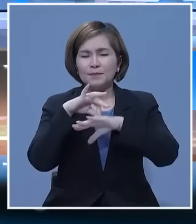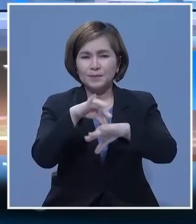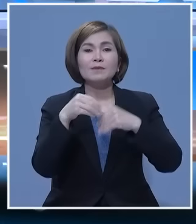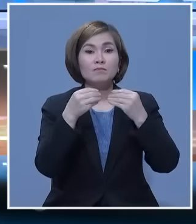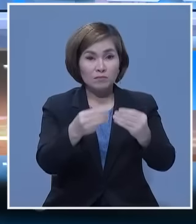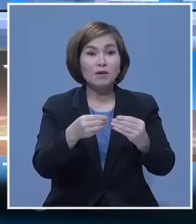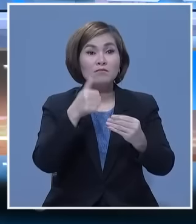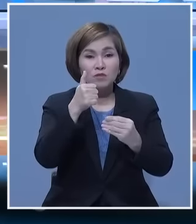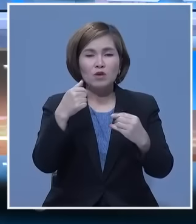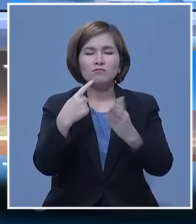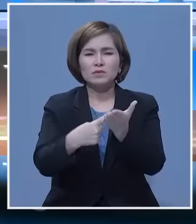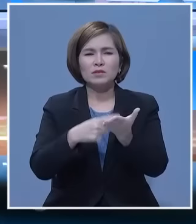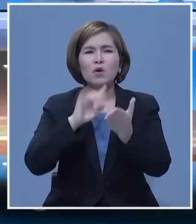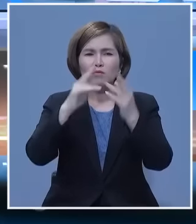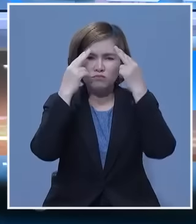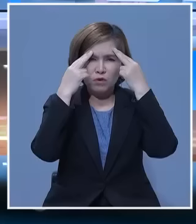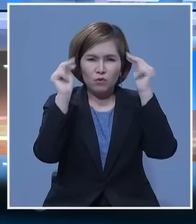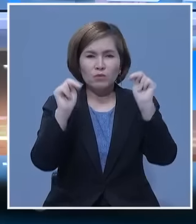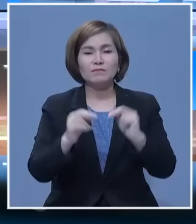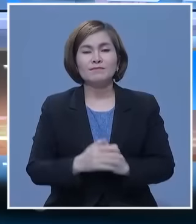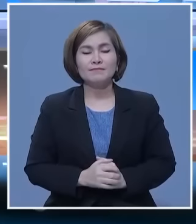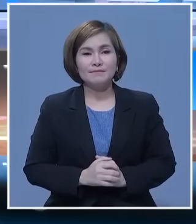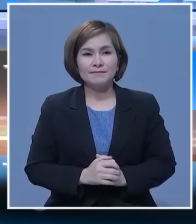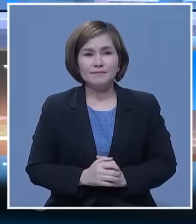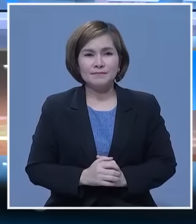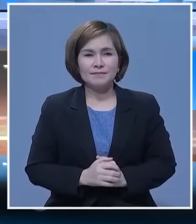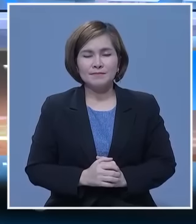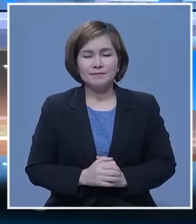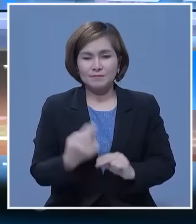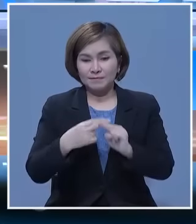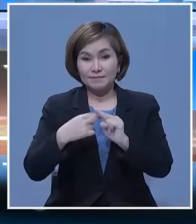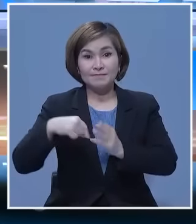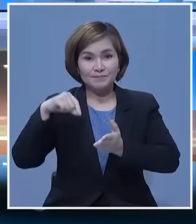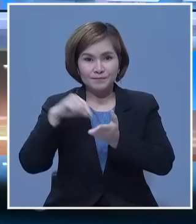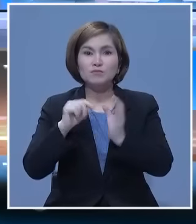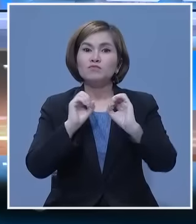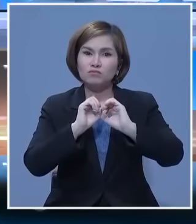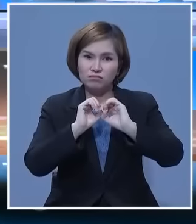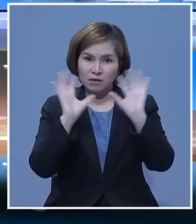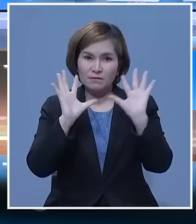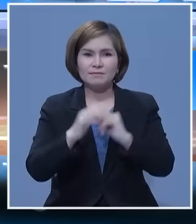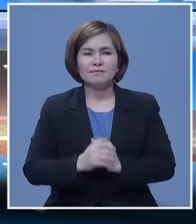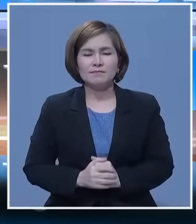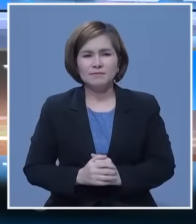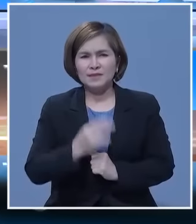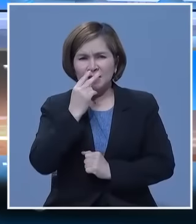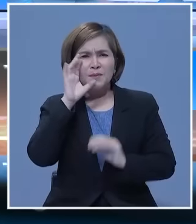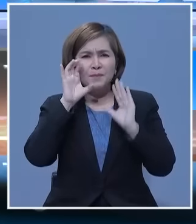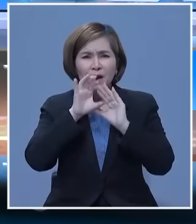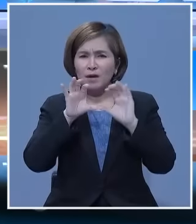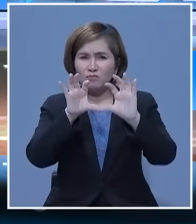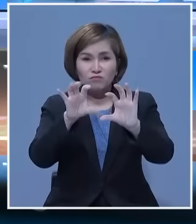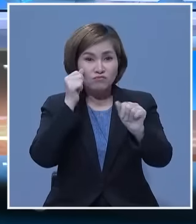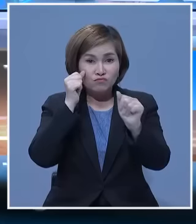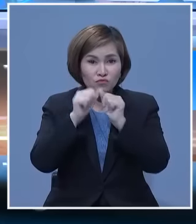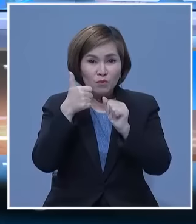เออให้เป็นที่ปรึกษาของนายกรัฐมนตรีที่สำคัญคือมีการลงนามอย่างชัดเจนไปแล้วเนี่ยพอเห็นภาพคู่กันหลายคนมันมีอีก